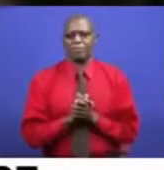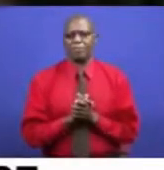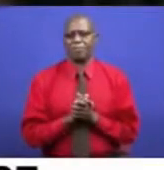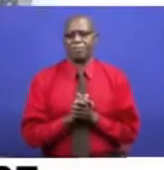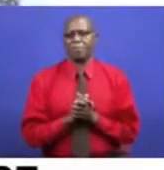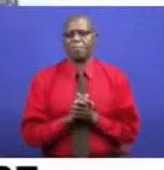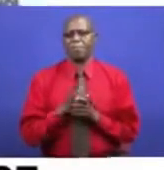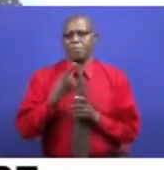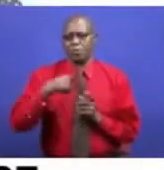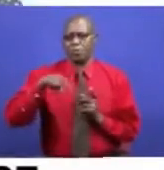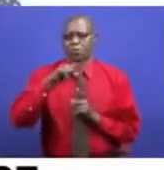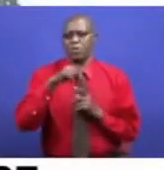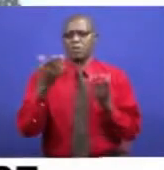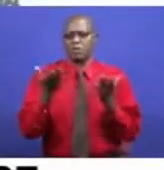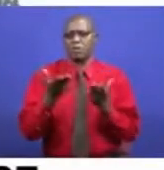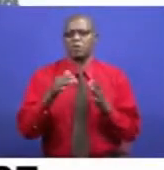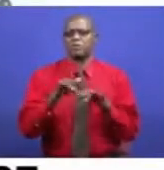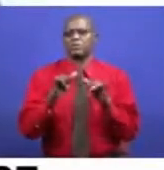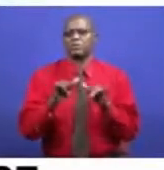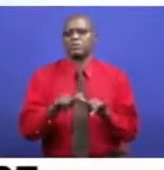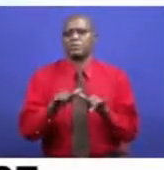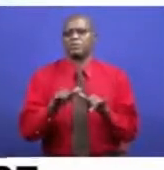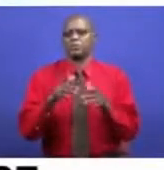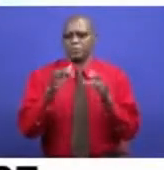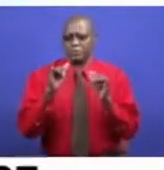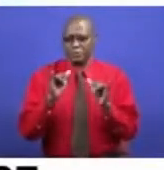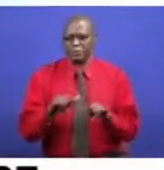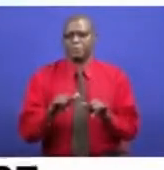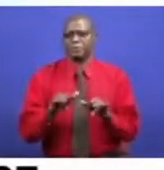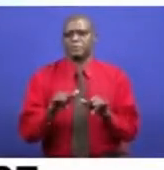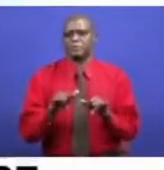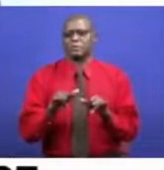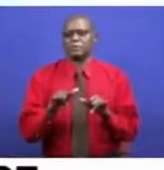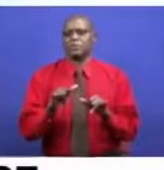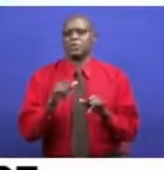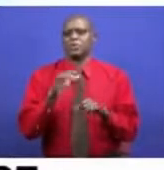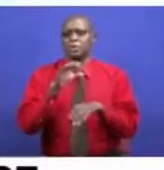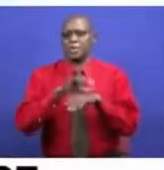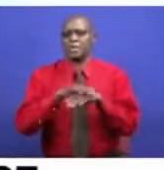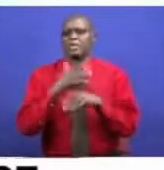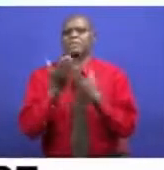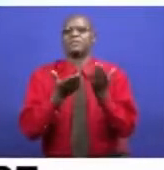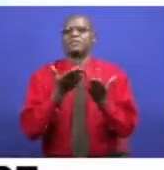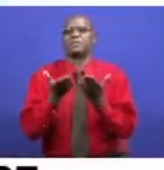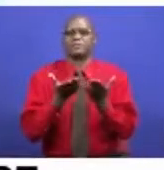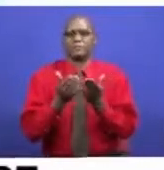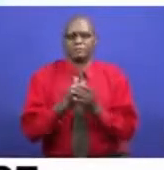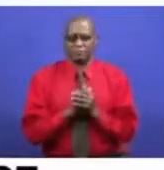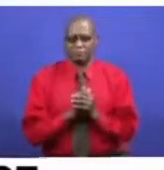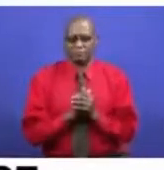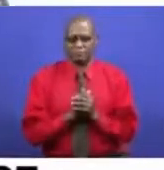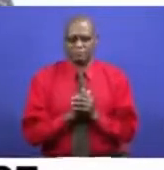Enough is enough. We are here to stay and we are going to stay and we are going to get services.